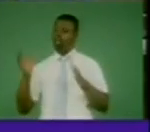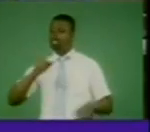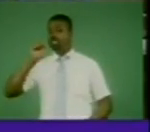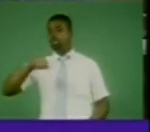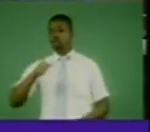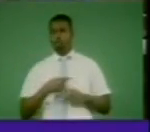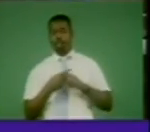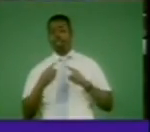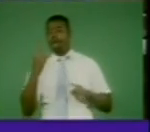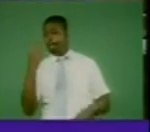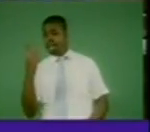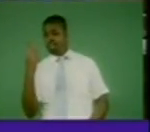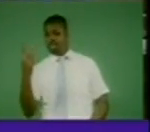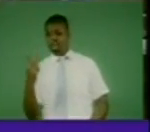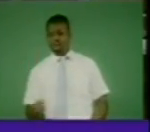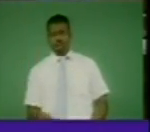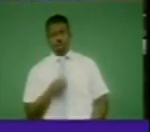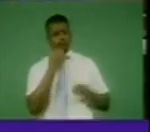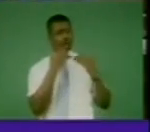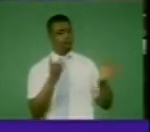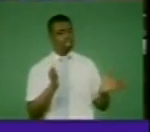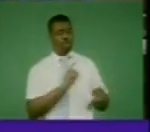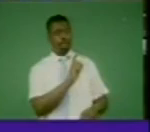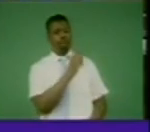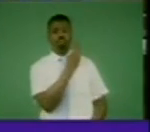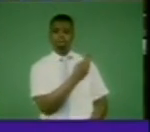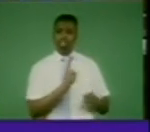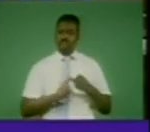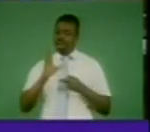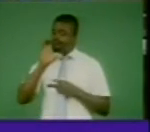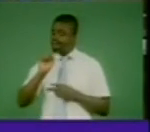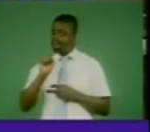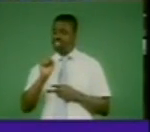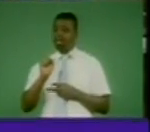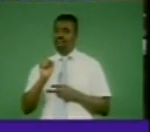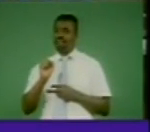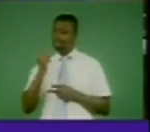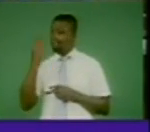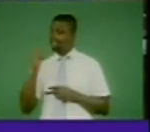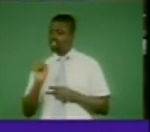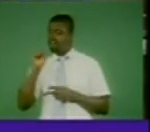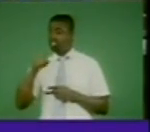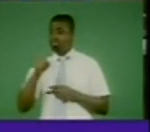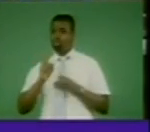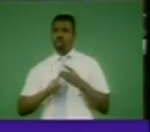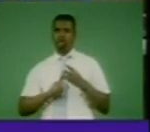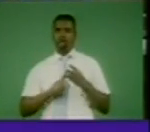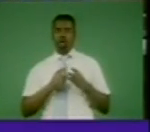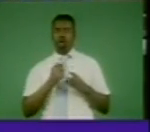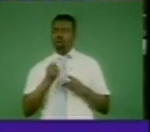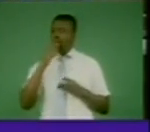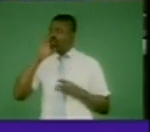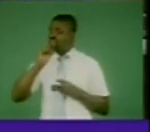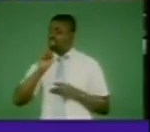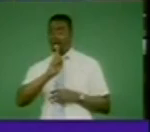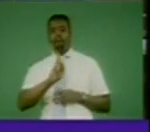202, kura za wazi hapana kura 2, kura za siri kura 30, kura za siri hapana kura 1 kila ibara,